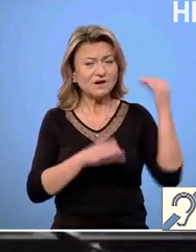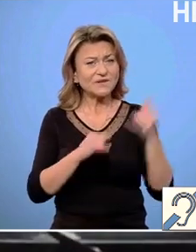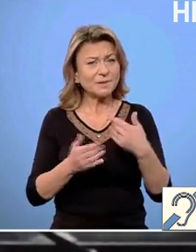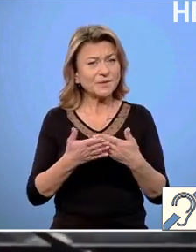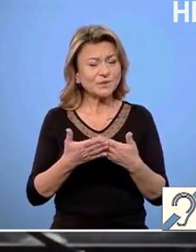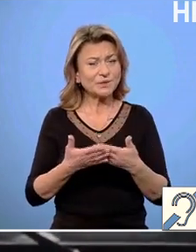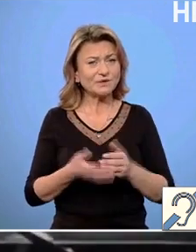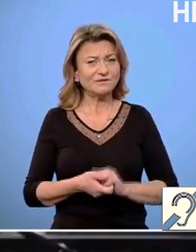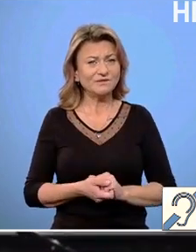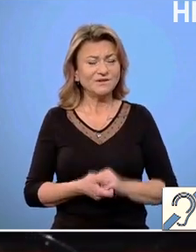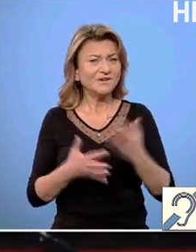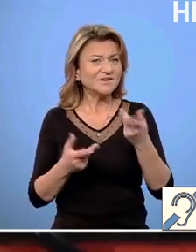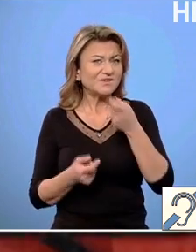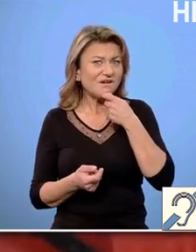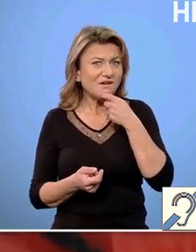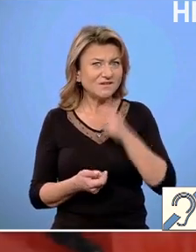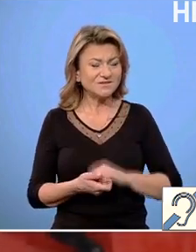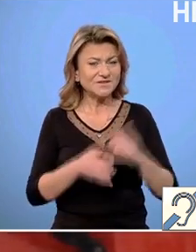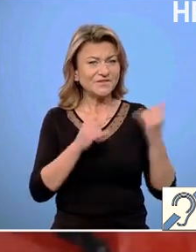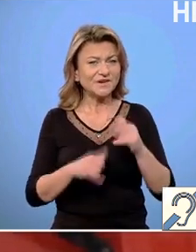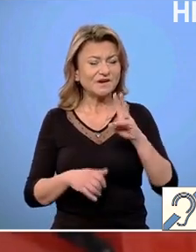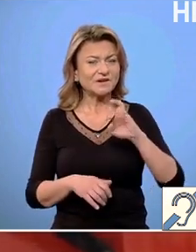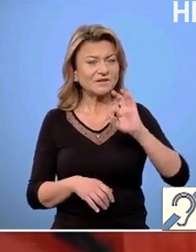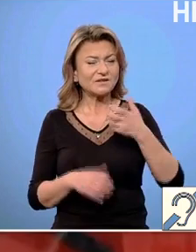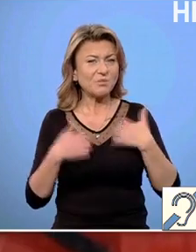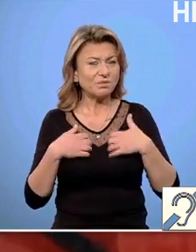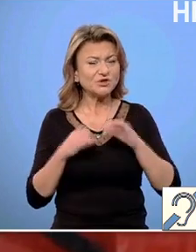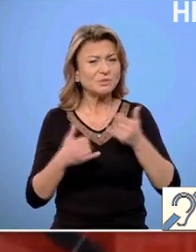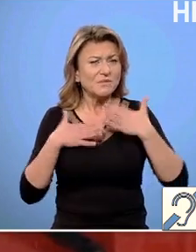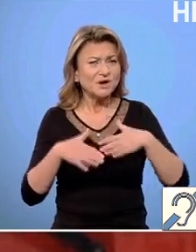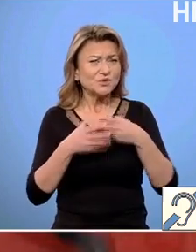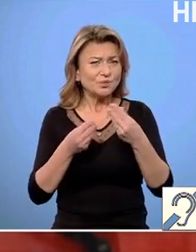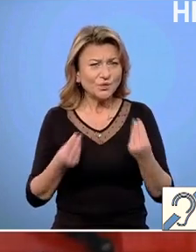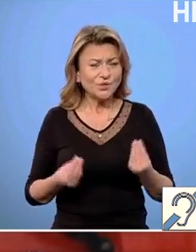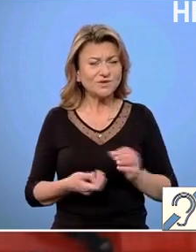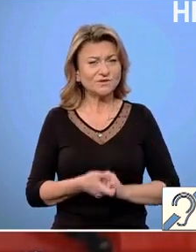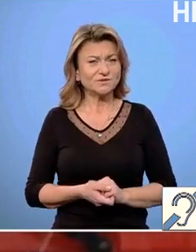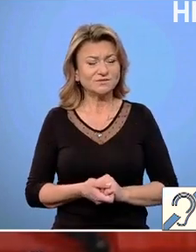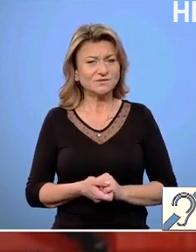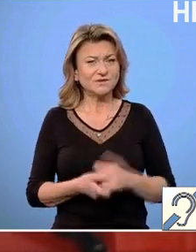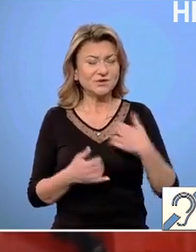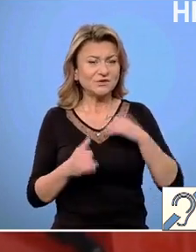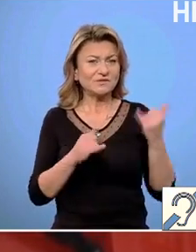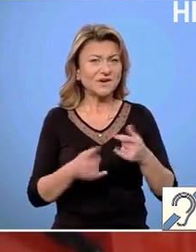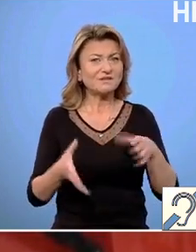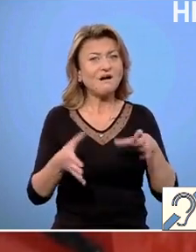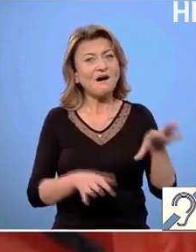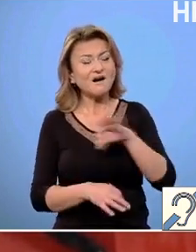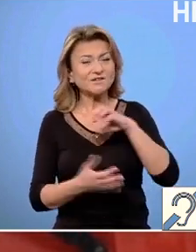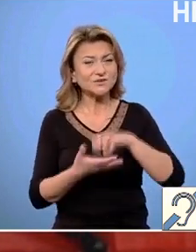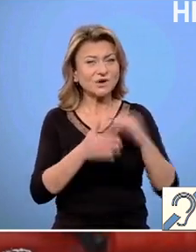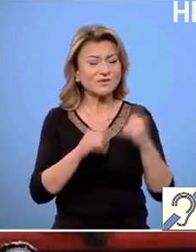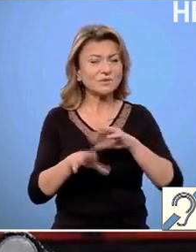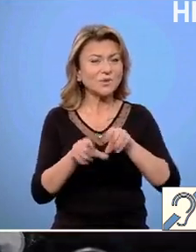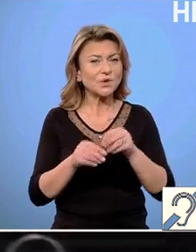pentru că de câțiva ani vin la Harghita Băi și îmi place foarte, foarte tare. Nu aș schimba-o pe nicio altă zonă. Am venit acum